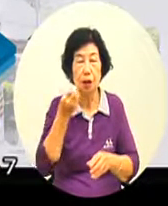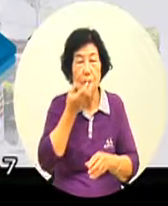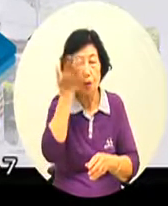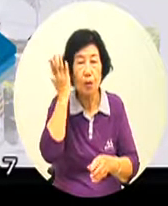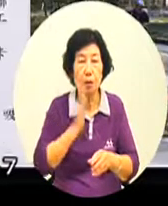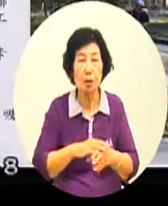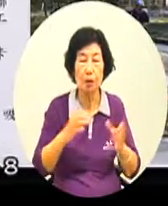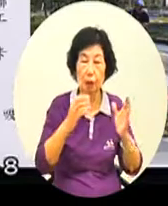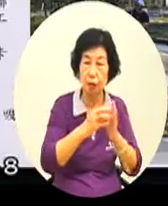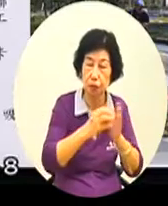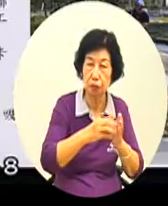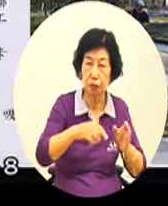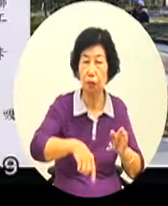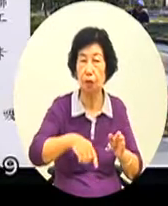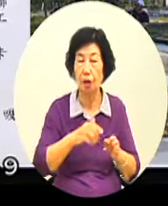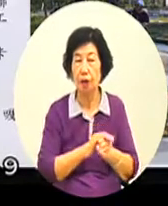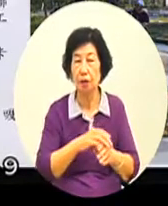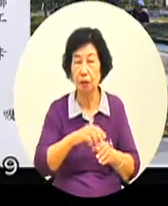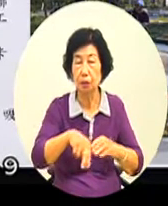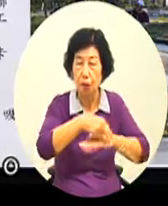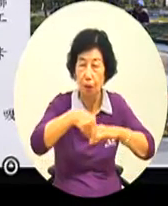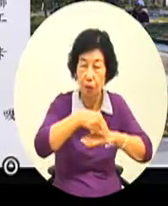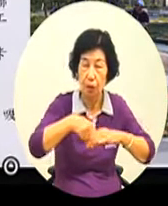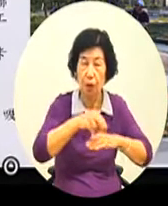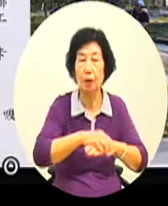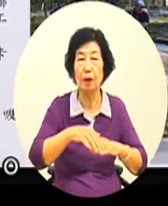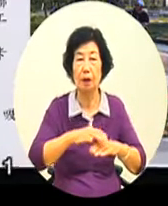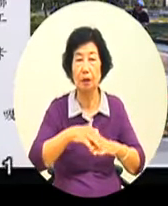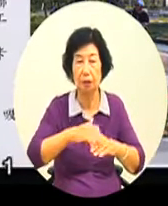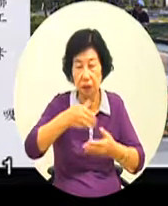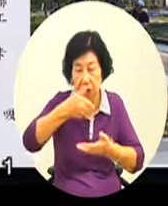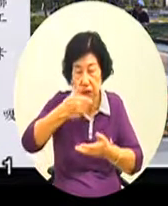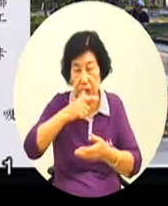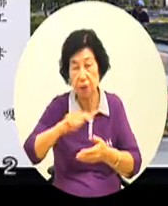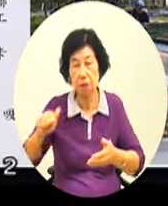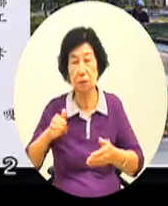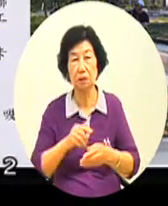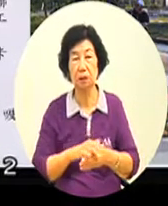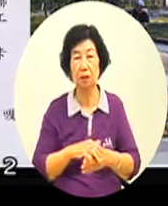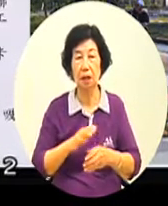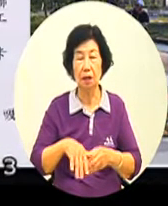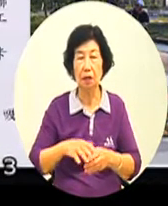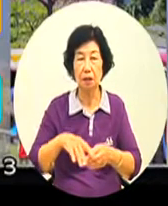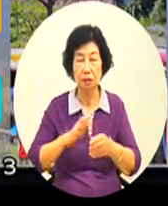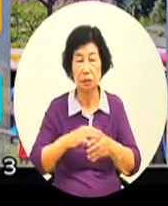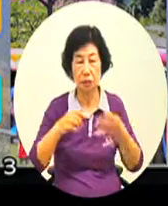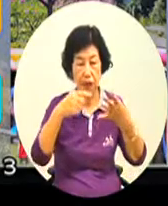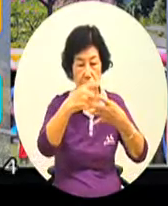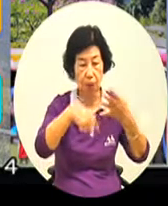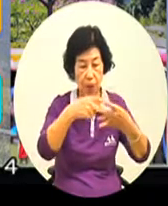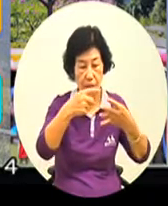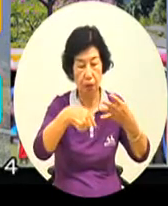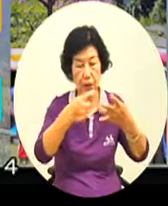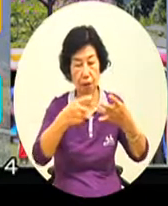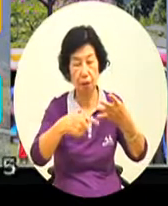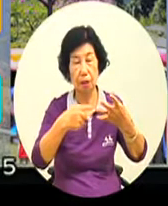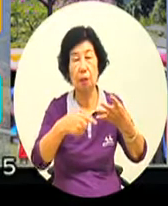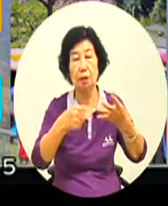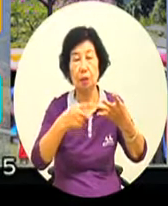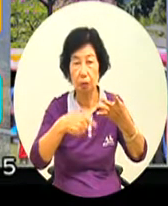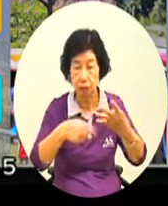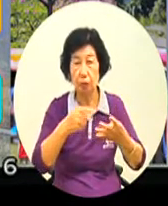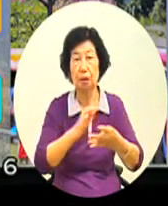旅行，规划套餐的游程，提升部落产业发展，按着春夏秋冬不同的季节，行